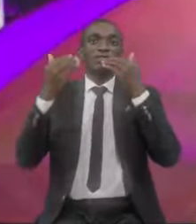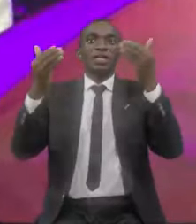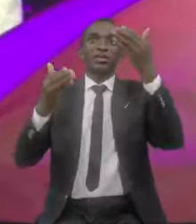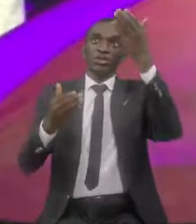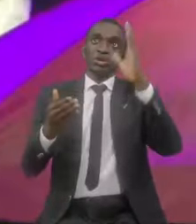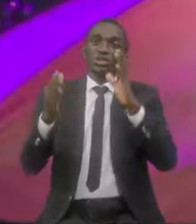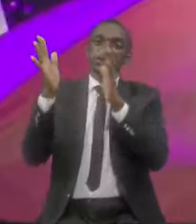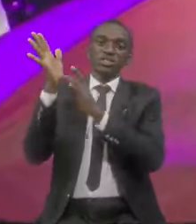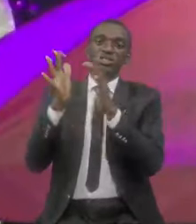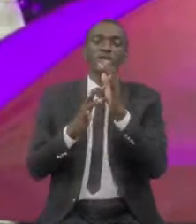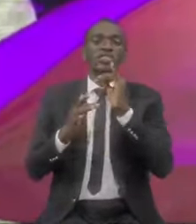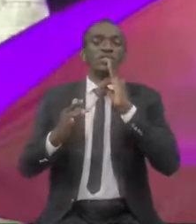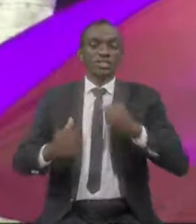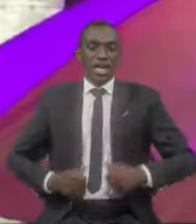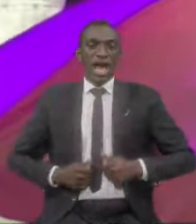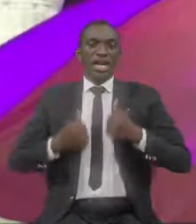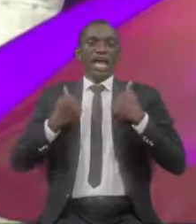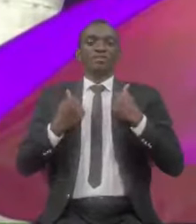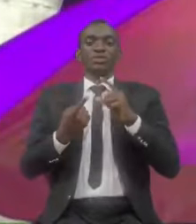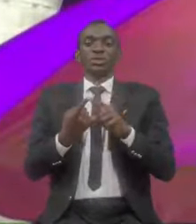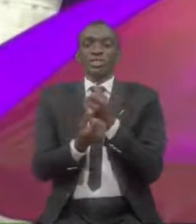Jésus est vivant pour vous sauver.